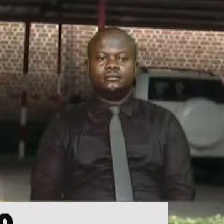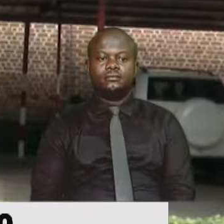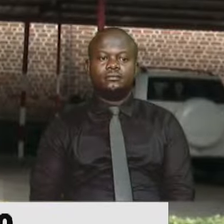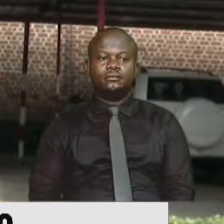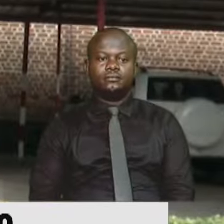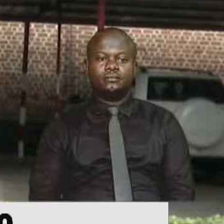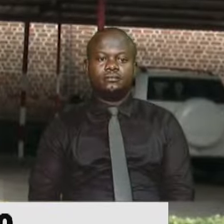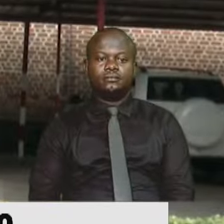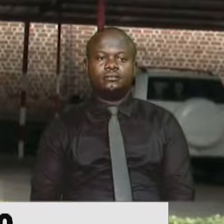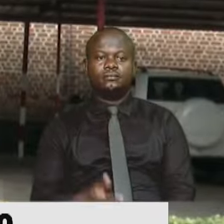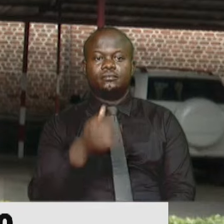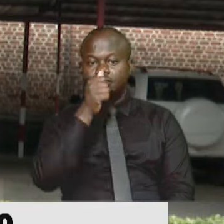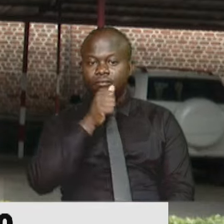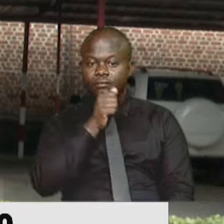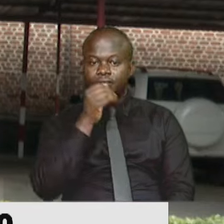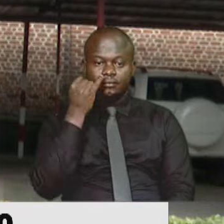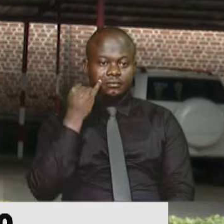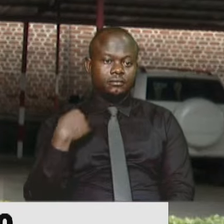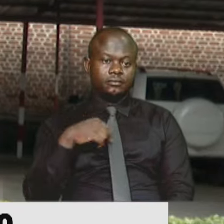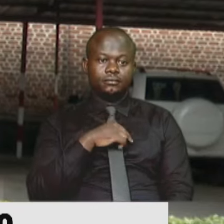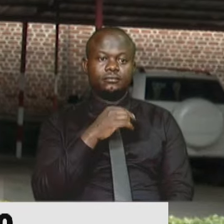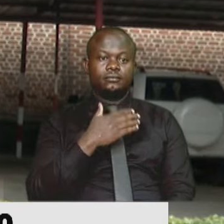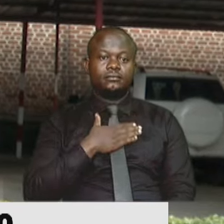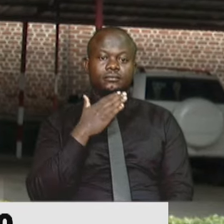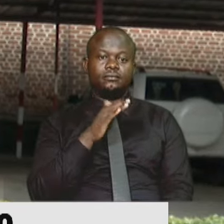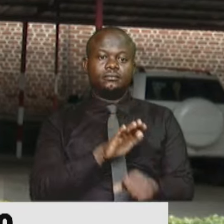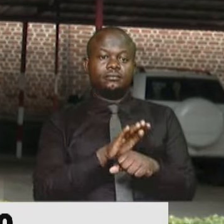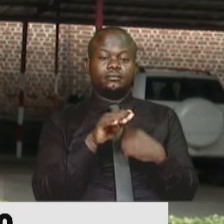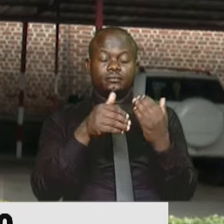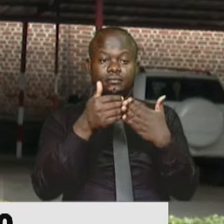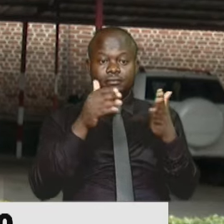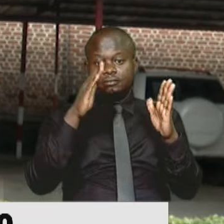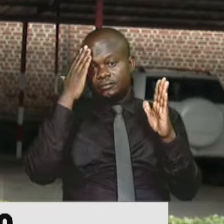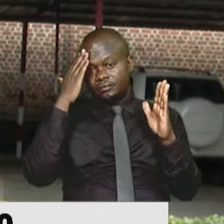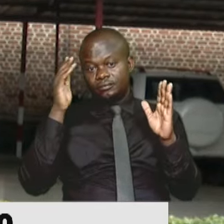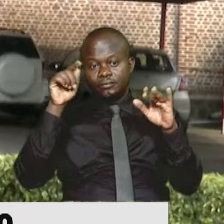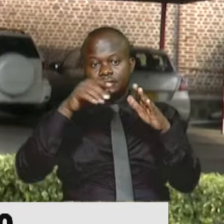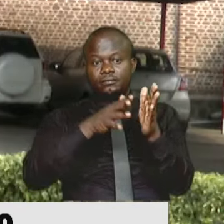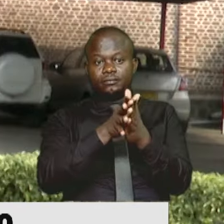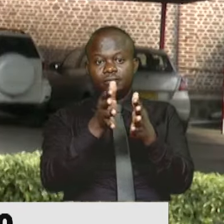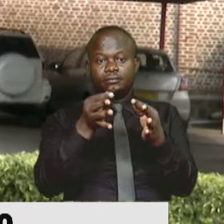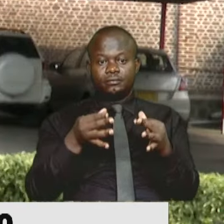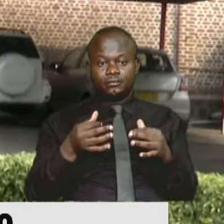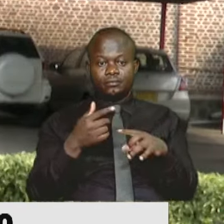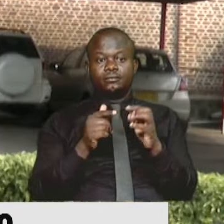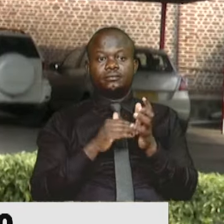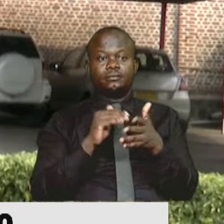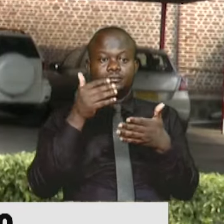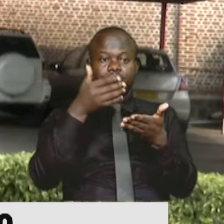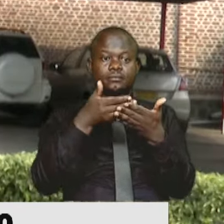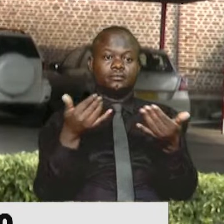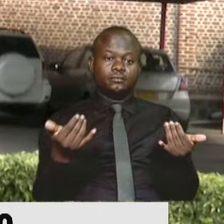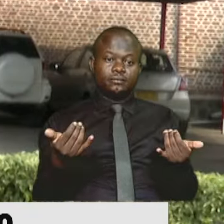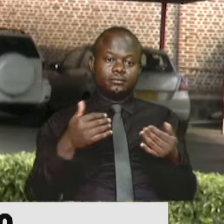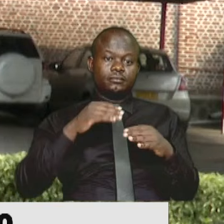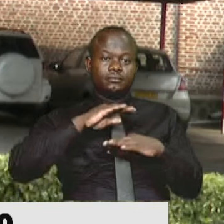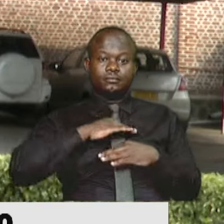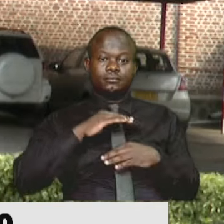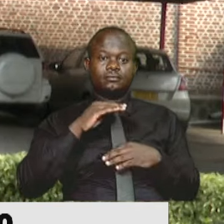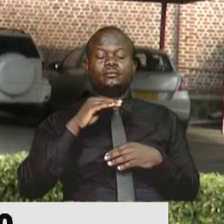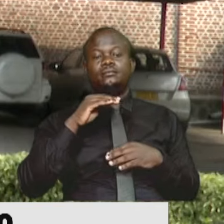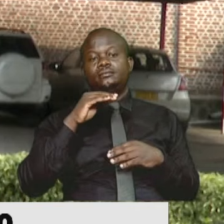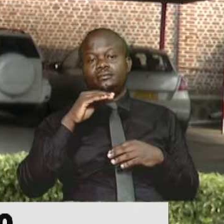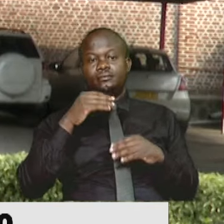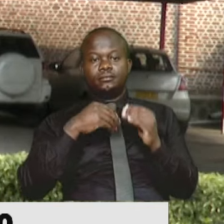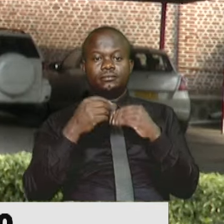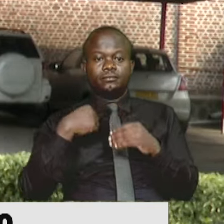Hafite ibanga rikomeye cyane. Nishimira kuba nararimenye nkashora imari kandi kugeza ubu nyuzwe n'uko ubucuruzi bwanjye